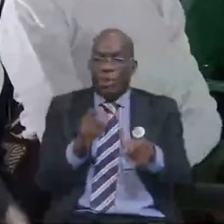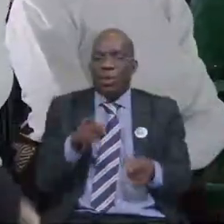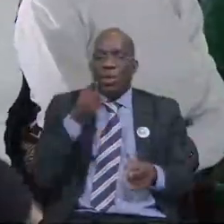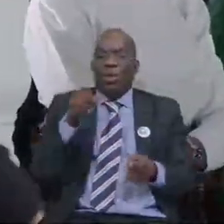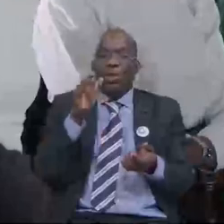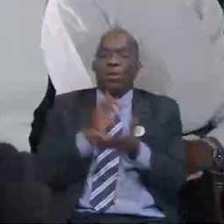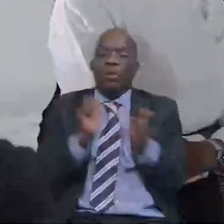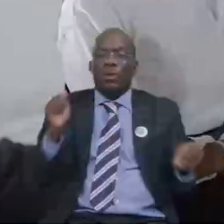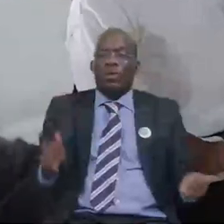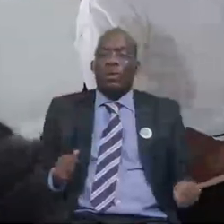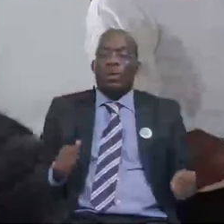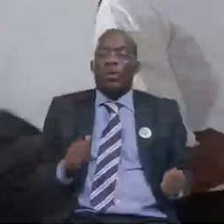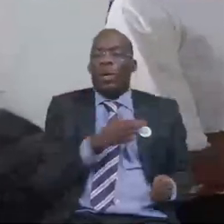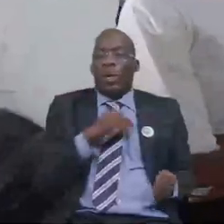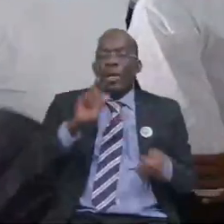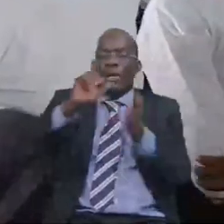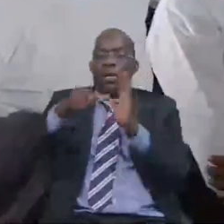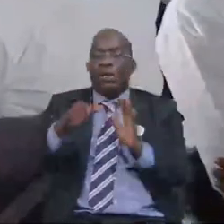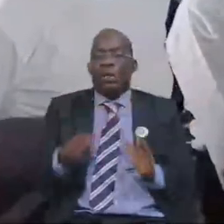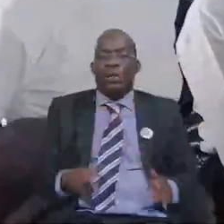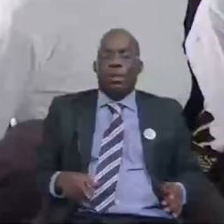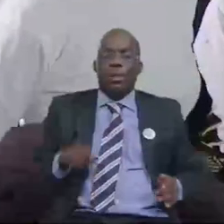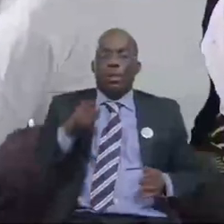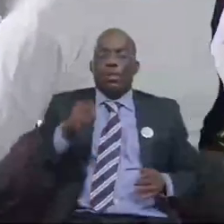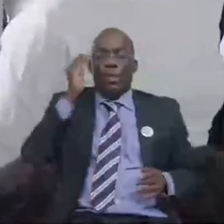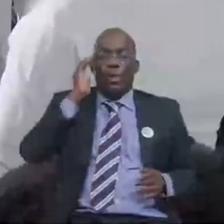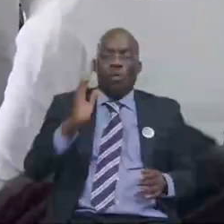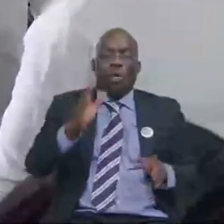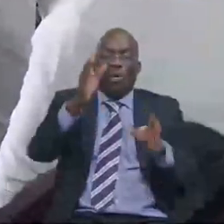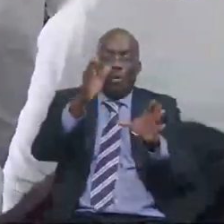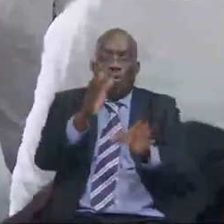et finalement tu vas posséder